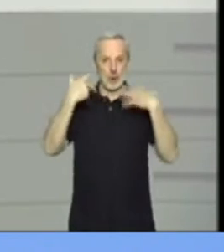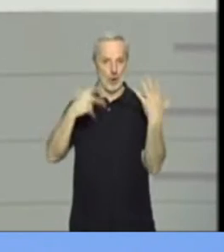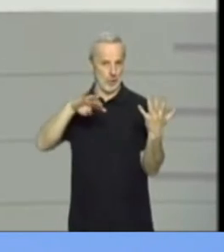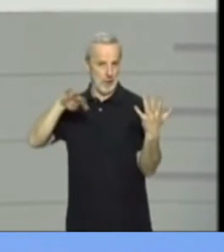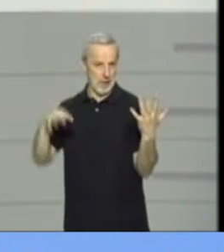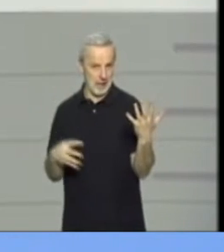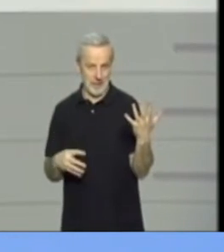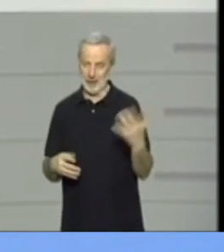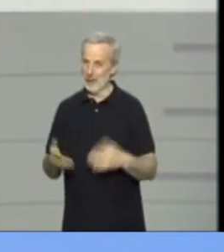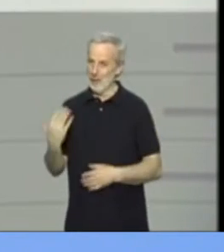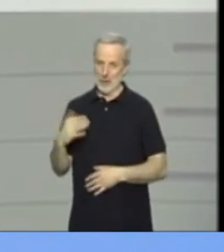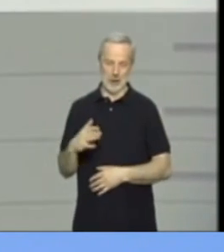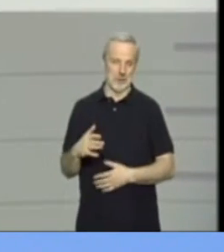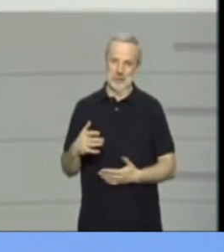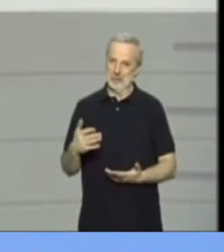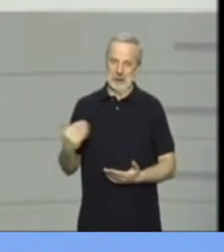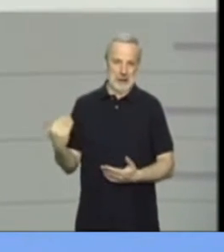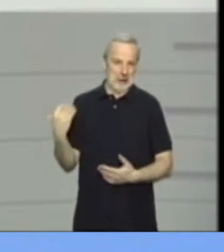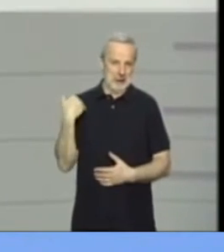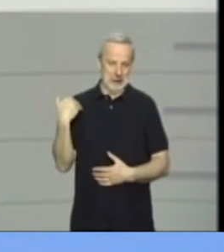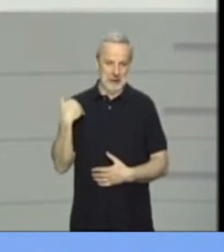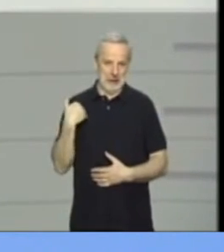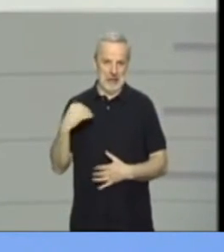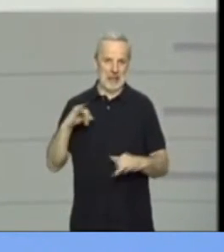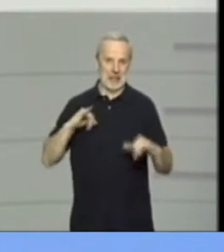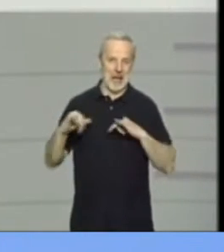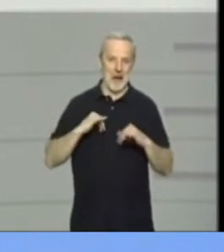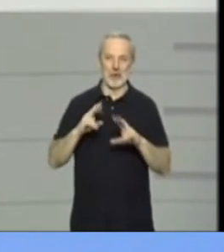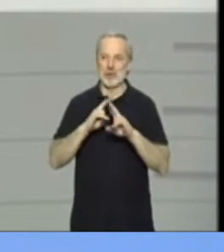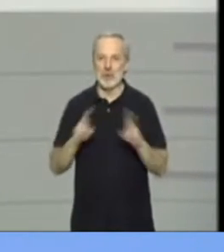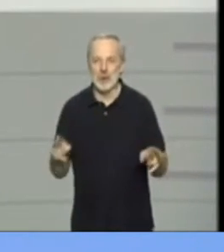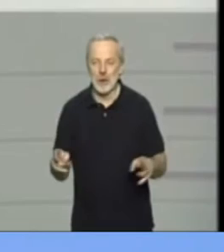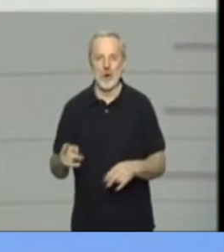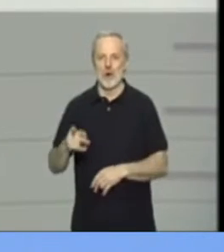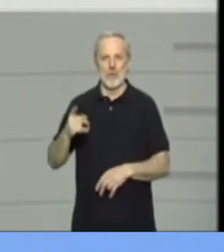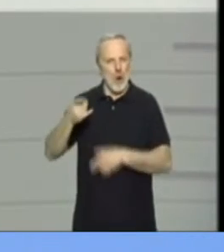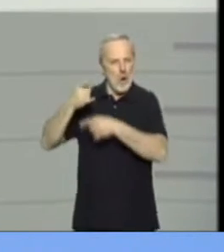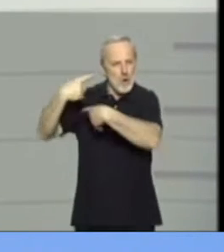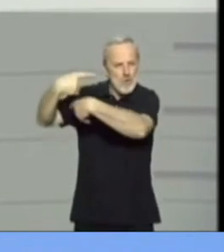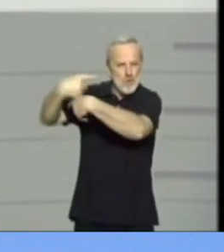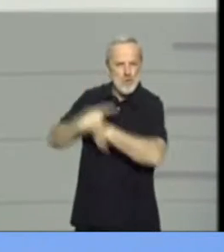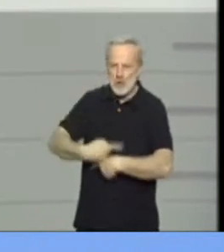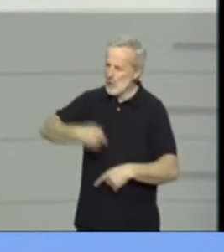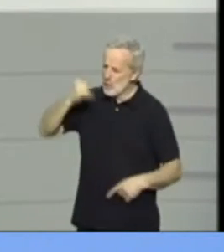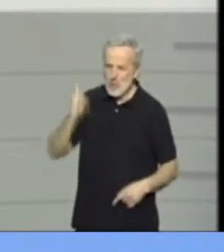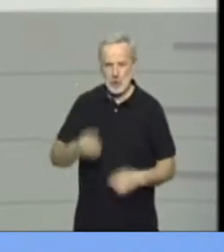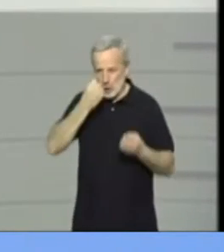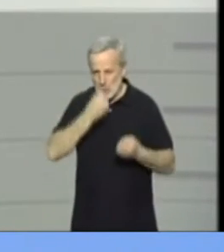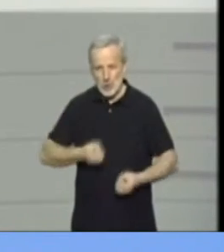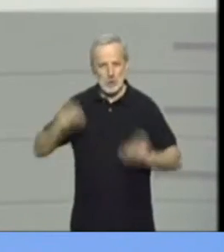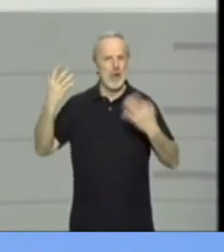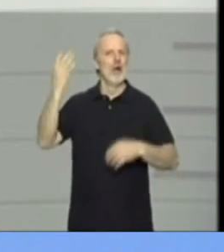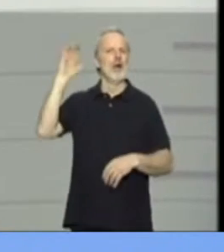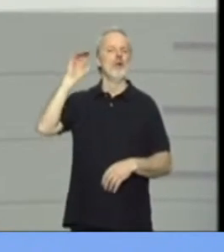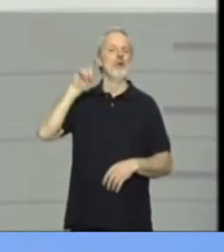míru v takové té klasické podobě pod tím tlakem na závodníky uspět, takový ten